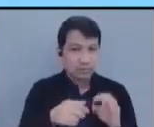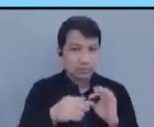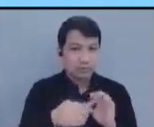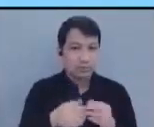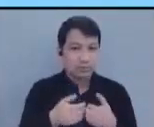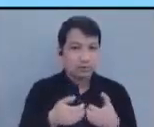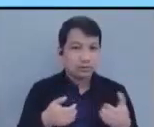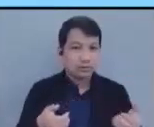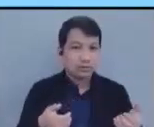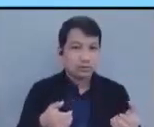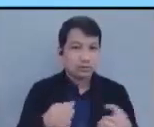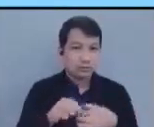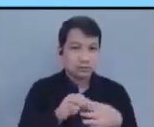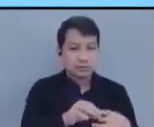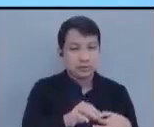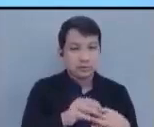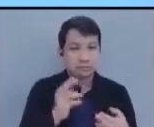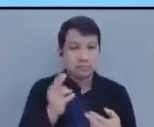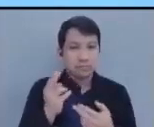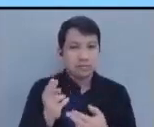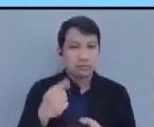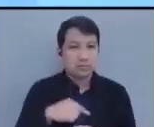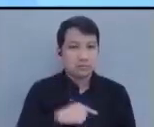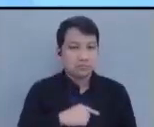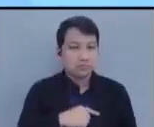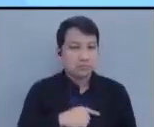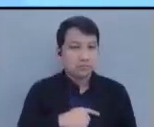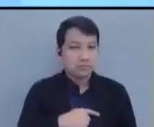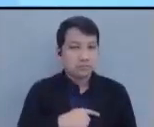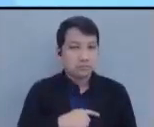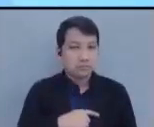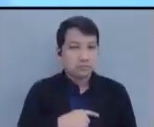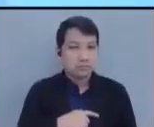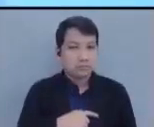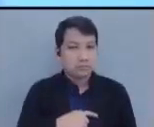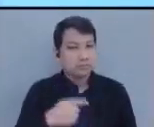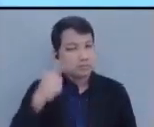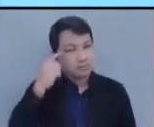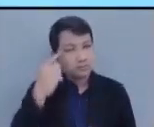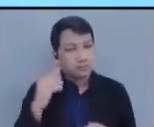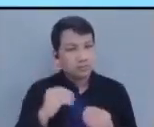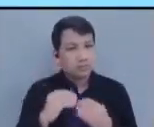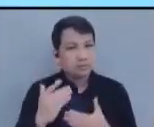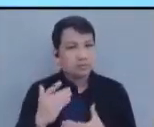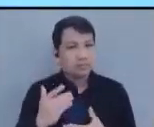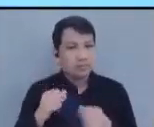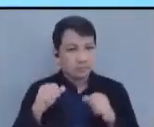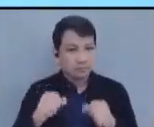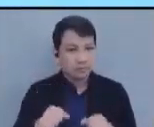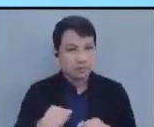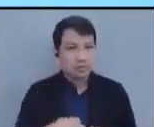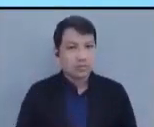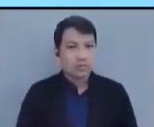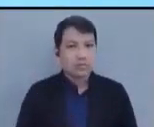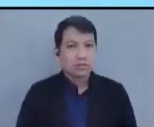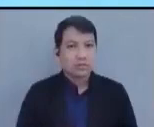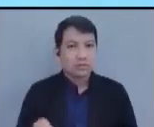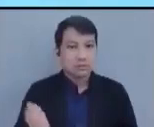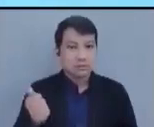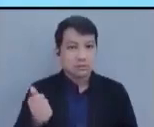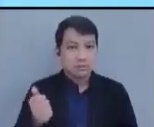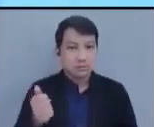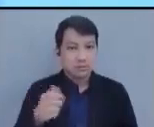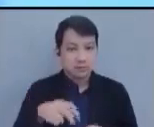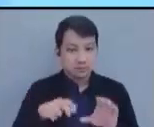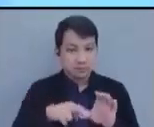related resolutions, we would say po na I think that there's a valid ground for. Ayon kay Legislative Franchises Chair Gaston